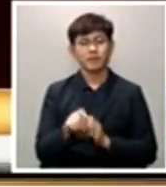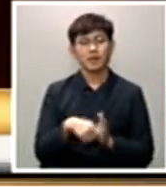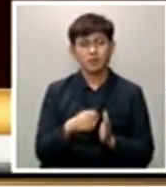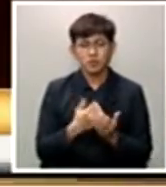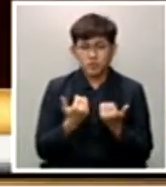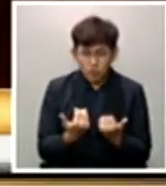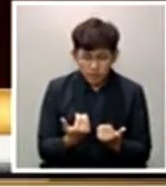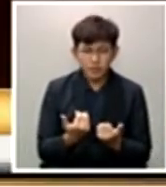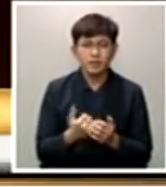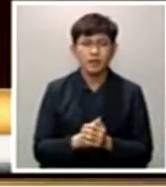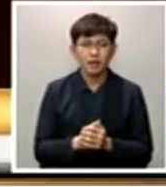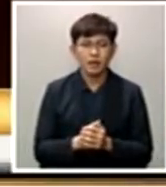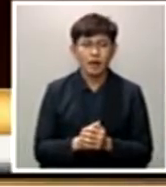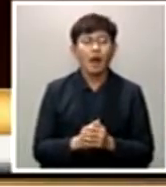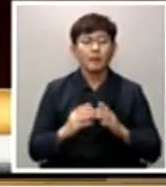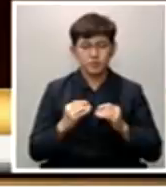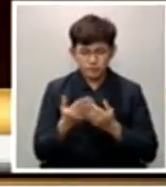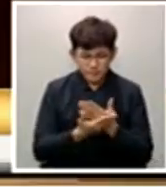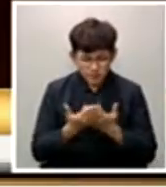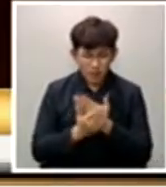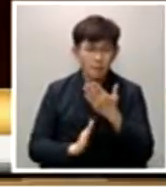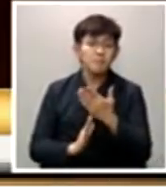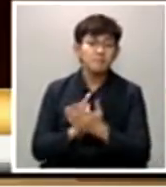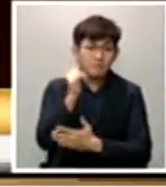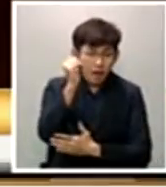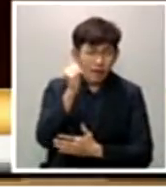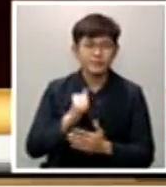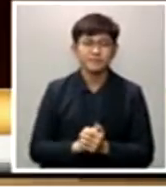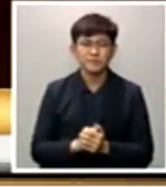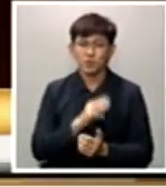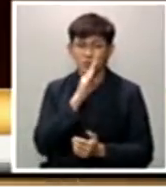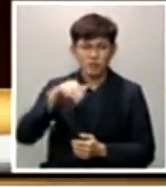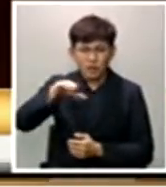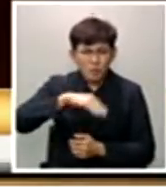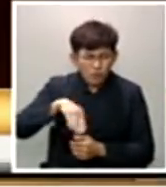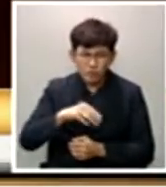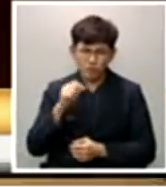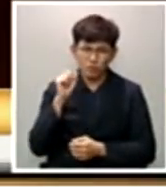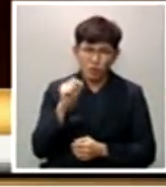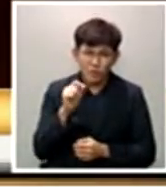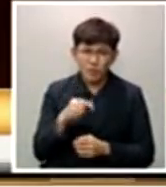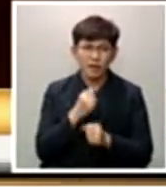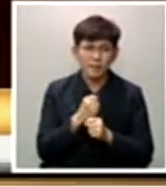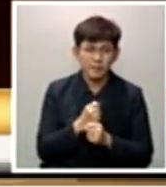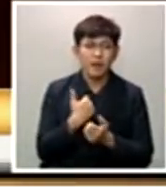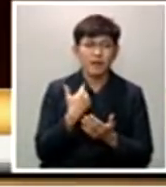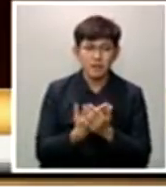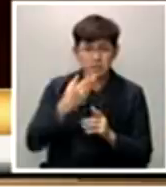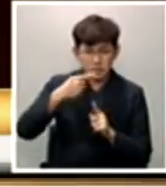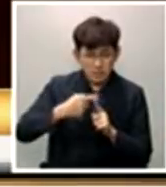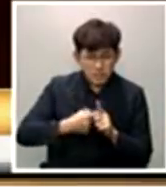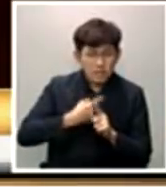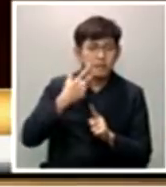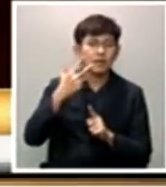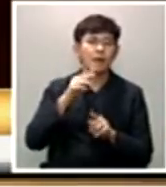นี้มันก็ผ่านรัฐสภาไปแล้วแล้วถ้าเราช่วยกันเร่งแล้วมันก็จะเงินสามารถออกมาได้ในเดือนมีนาคมได้ใช่ไ